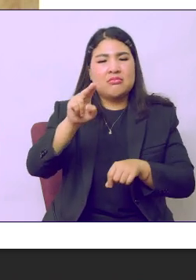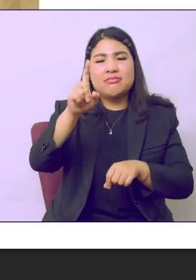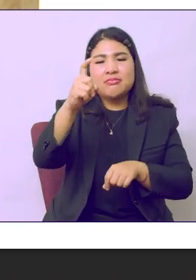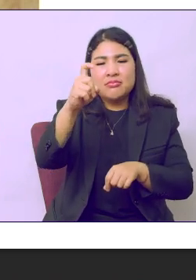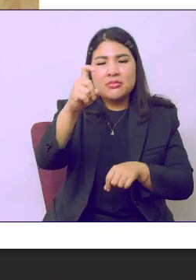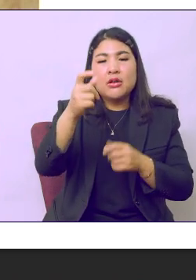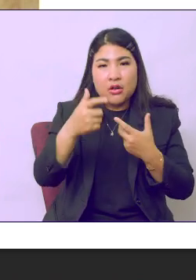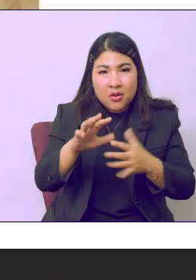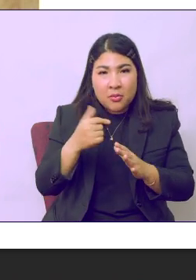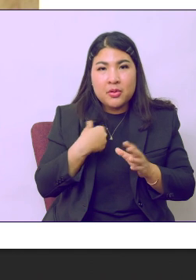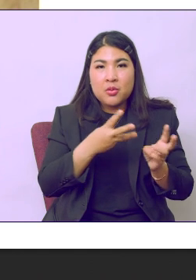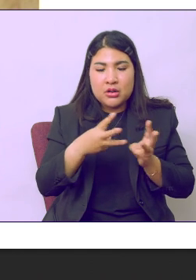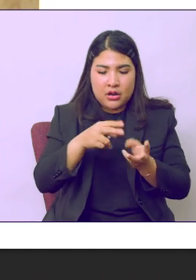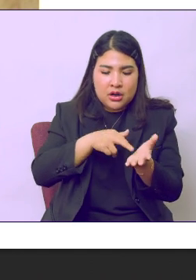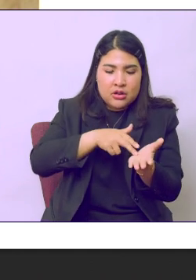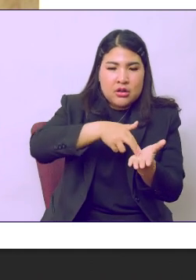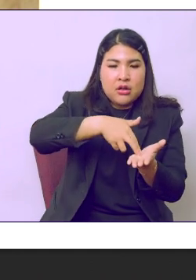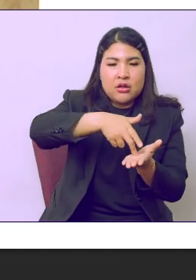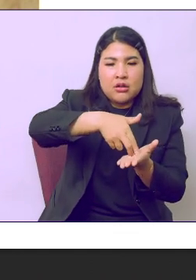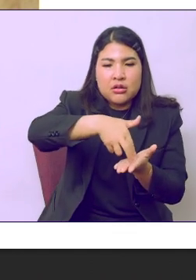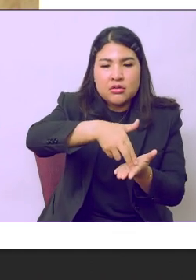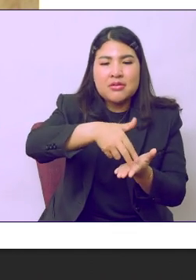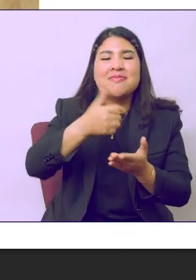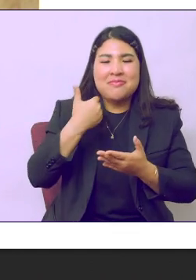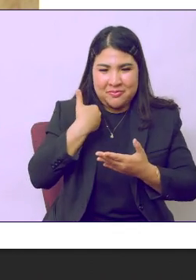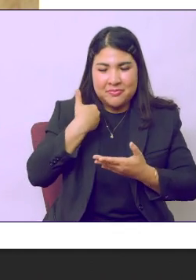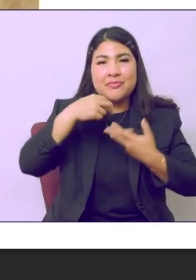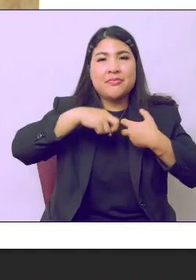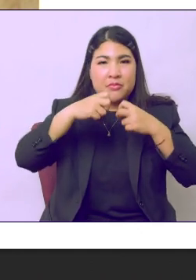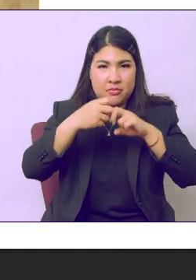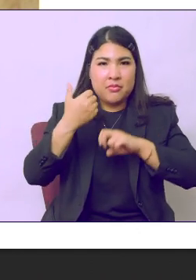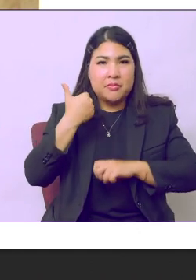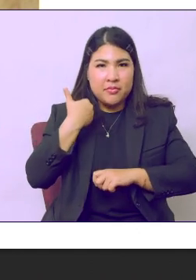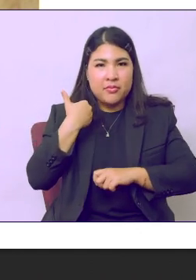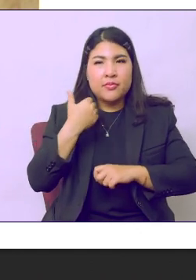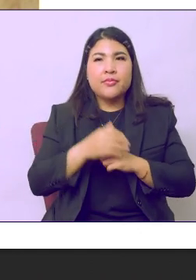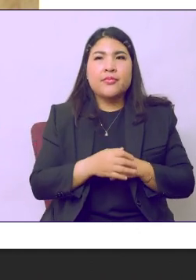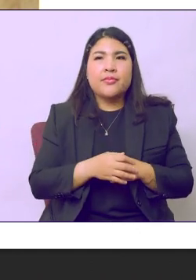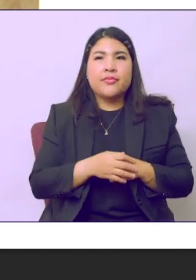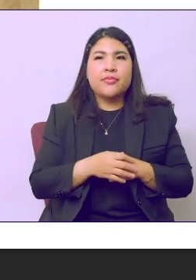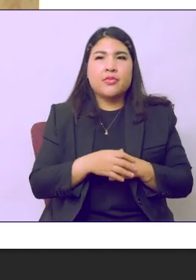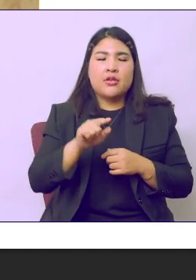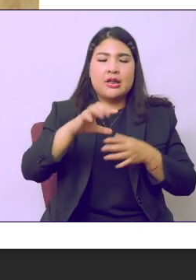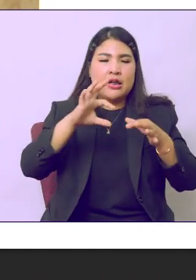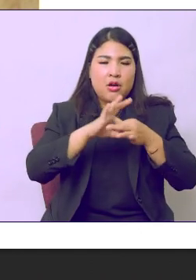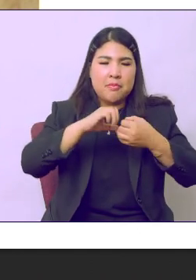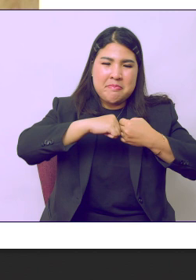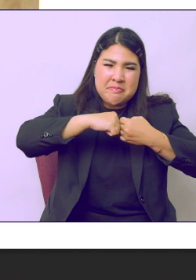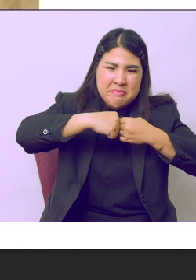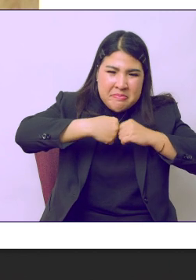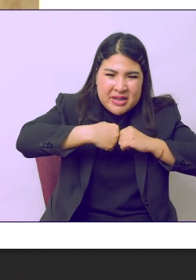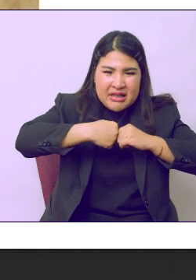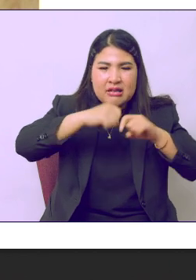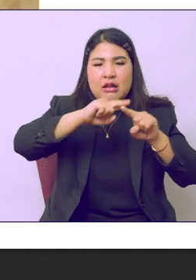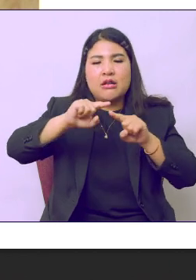เรื่องการเดินนะครับหรือแฮมสตริงอะไรก็แล้วแต่นะครับมีผลเยอะนะครับกเนี่ยครับกบิดหรือกโพสเนี่ยนะครับ